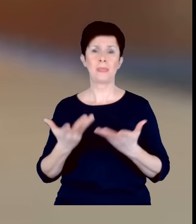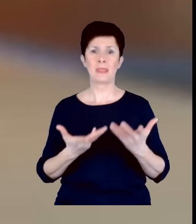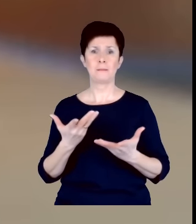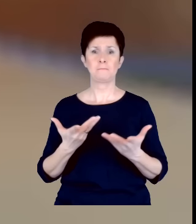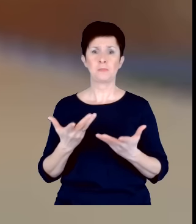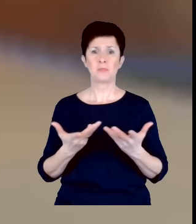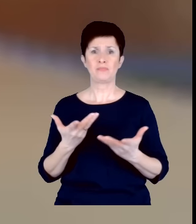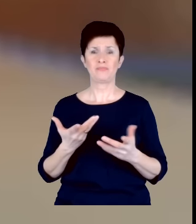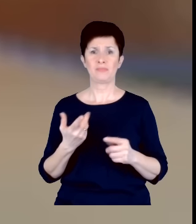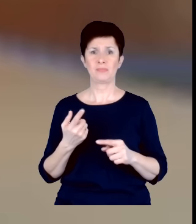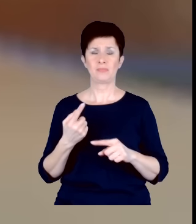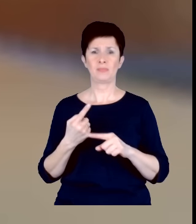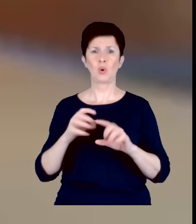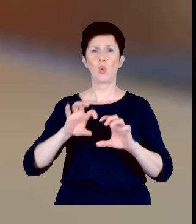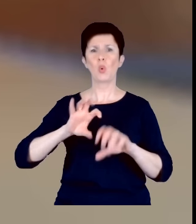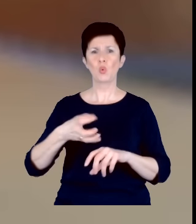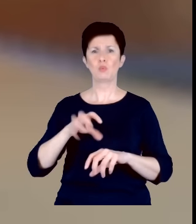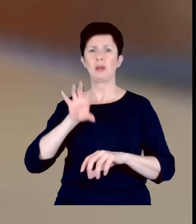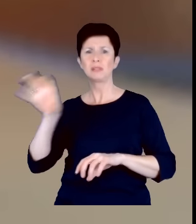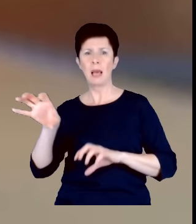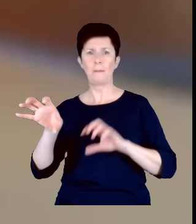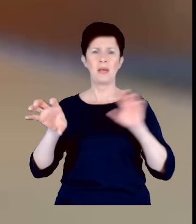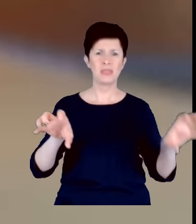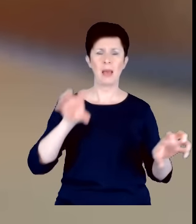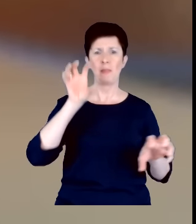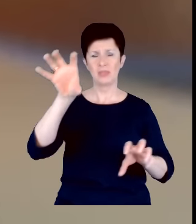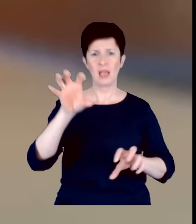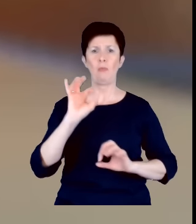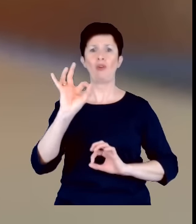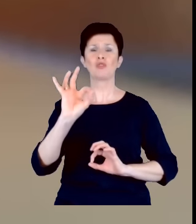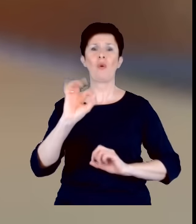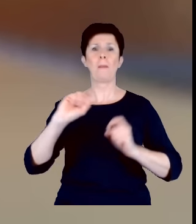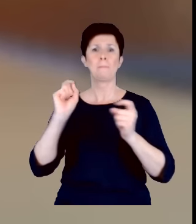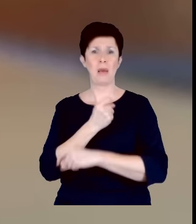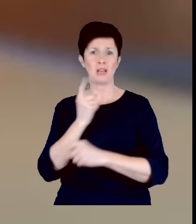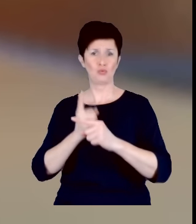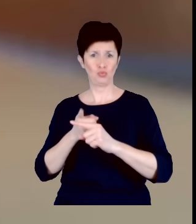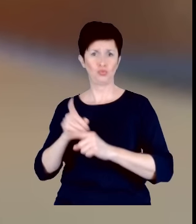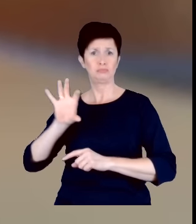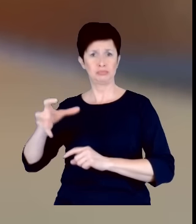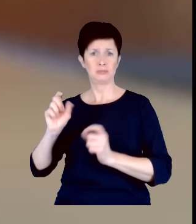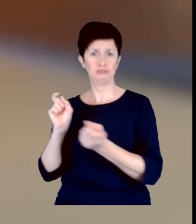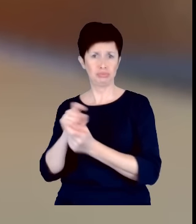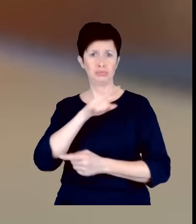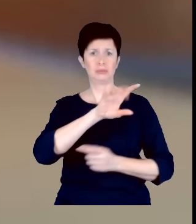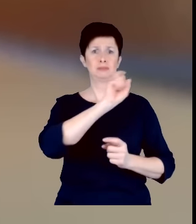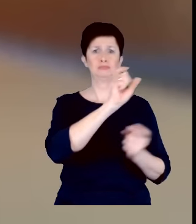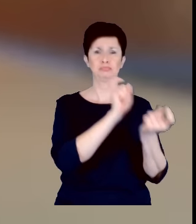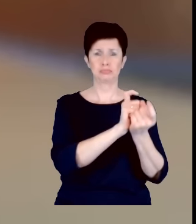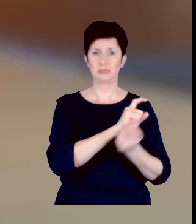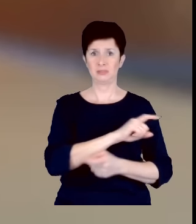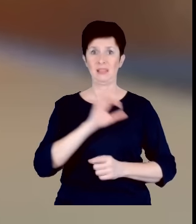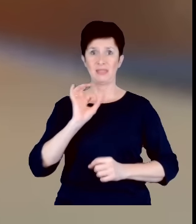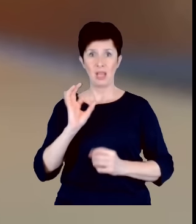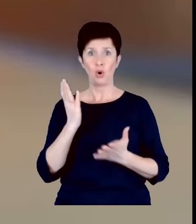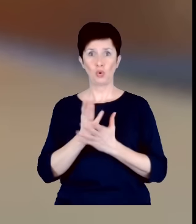rozpierzchrzone grupy rolników, którzy protestowali w swoich państwach członkowskich, a teraz rolnicy, wiedząc, kto jest odpowiedzialny